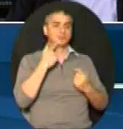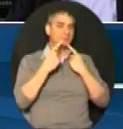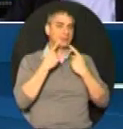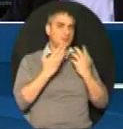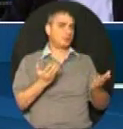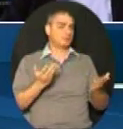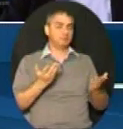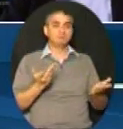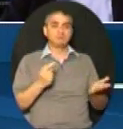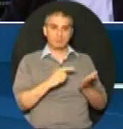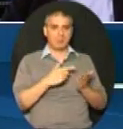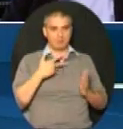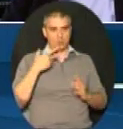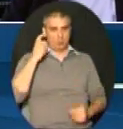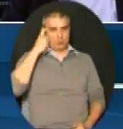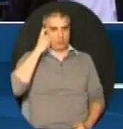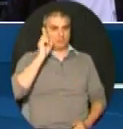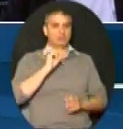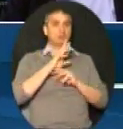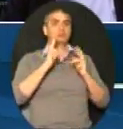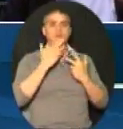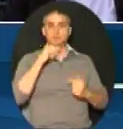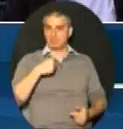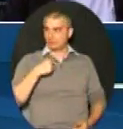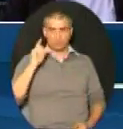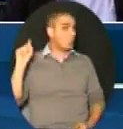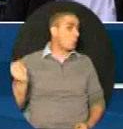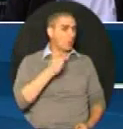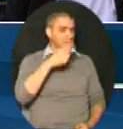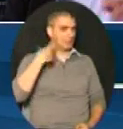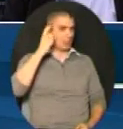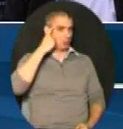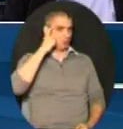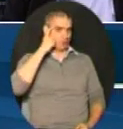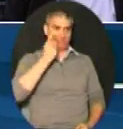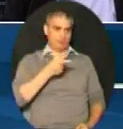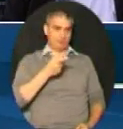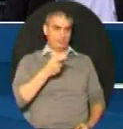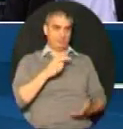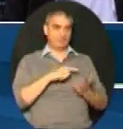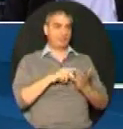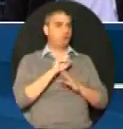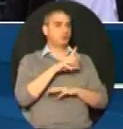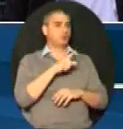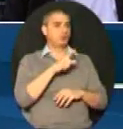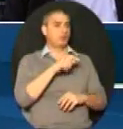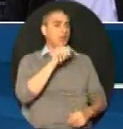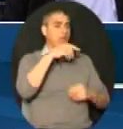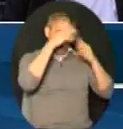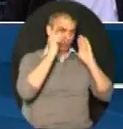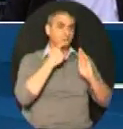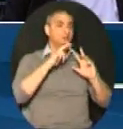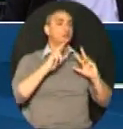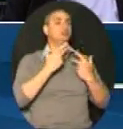מהדיונים, משום שאני מאוד מודאגת מהשידור הציבורי בישראל, ואני חושבת שכולנו צריכים להיות מודאגים מהשידור הציבורי ומהעובדה. אגב, הקומוניסט קורא לזה